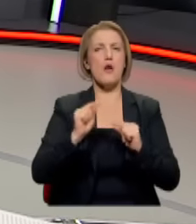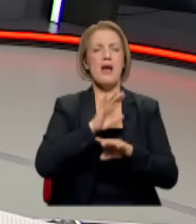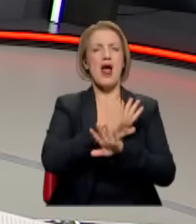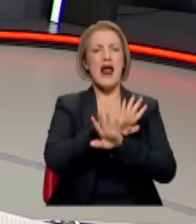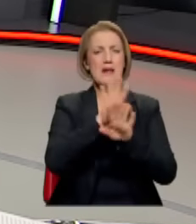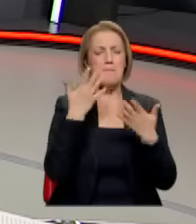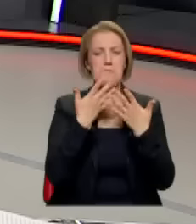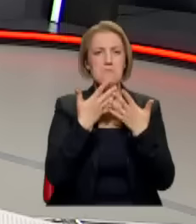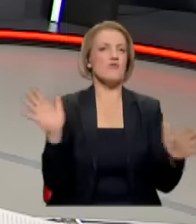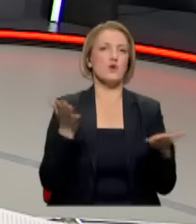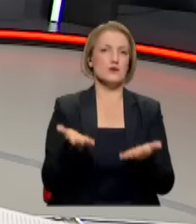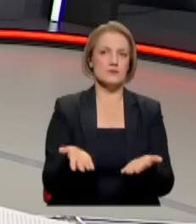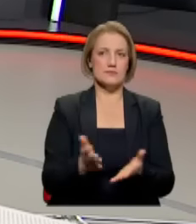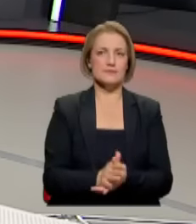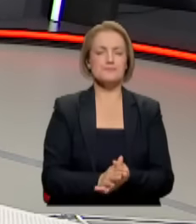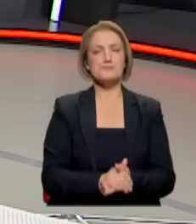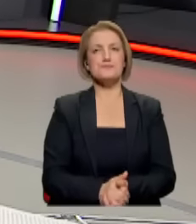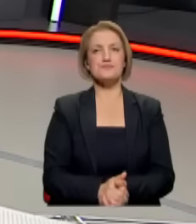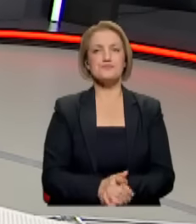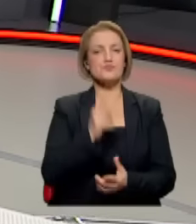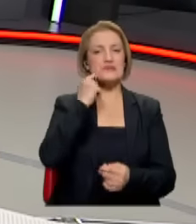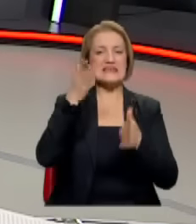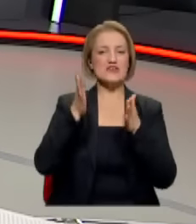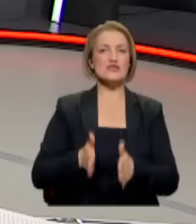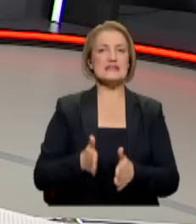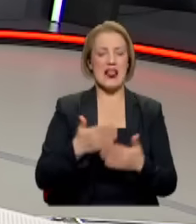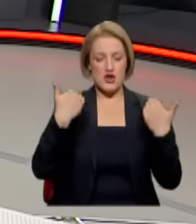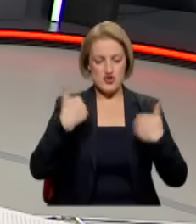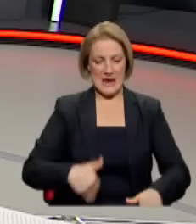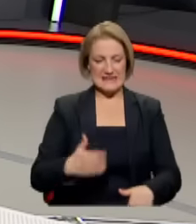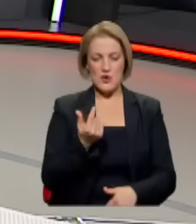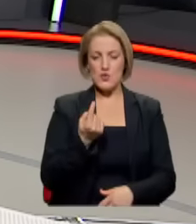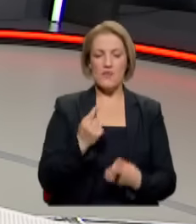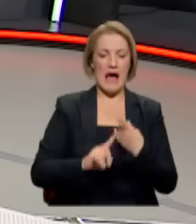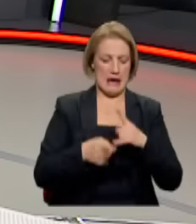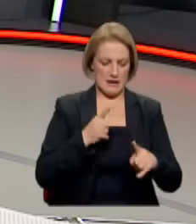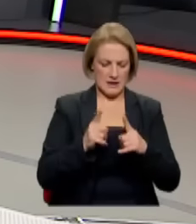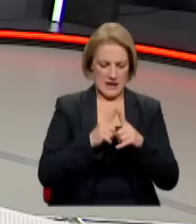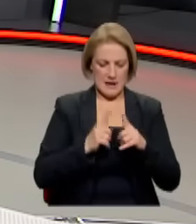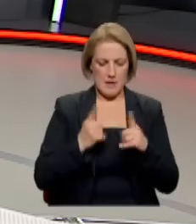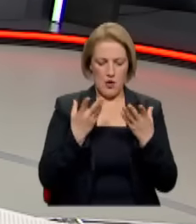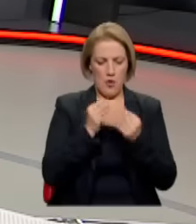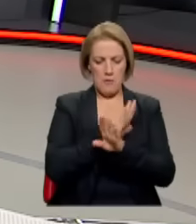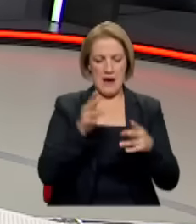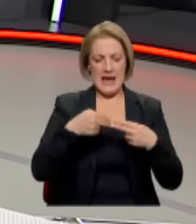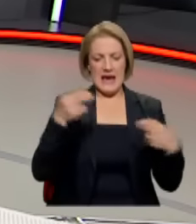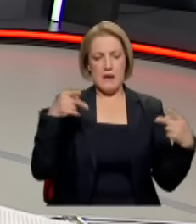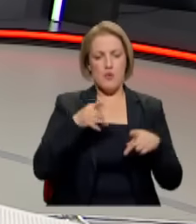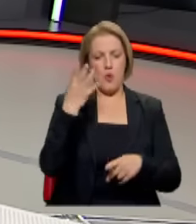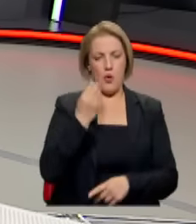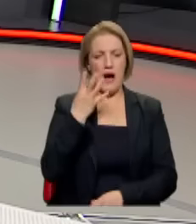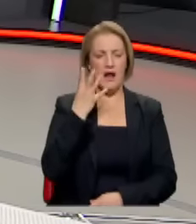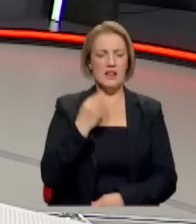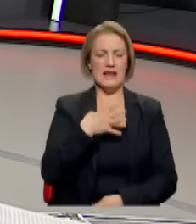bu darmadağın Efendim kişisel şahsi küçük siyasi hesaplarla olmaz bütün hikayenin bu olduğunu anladık